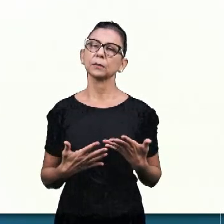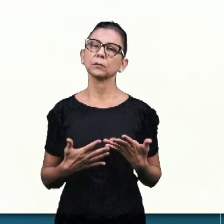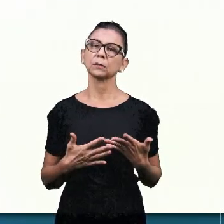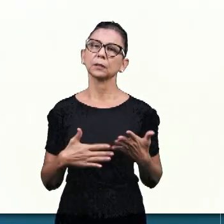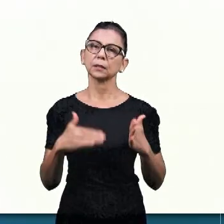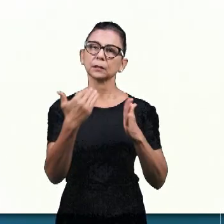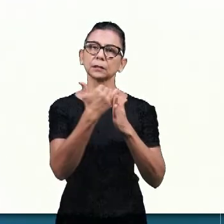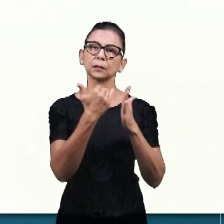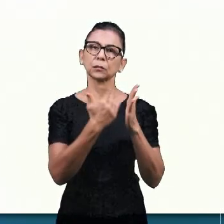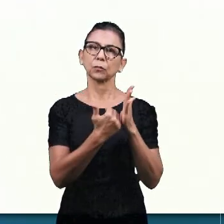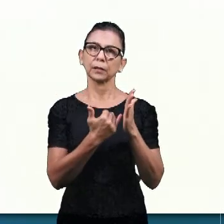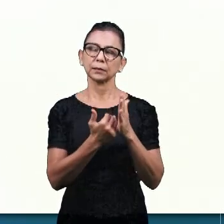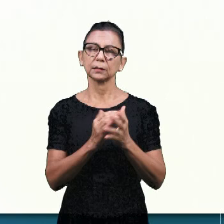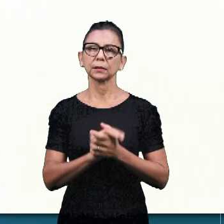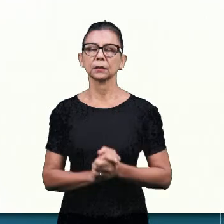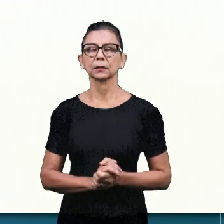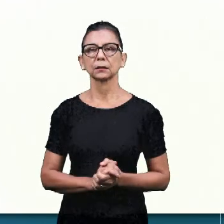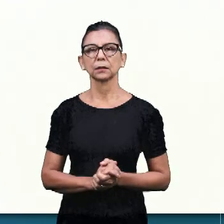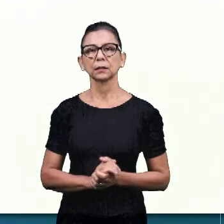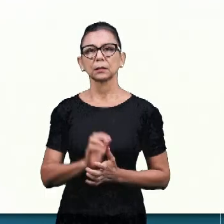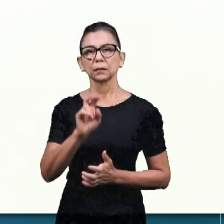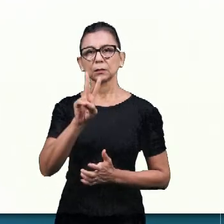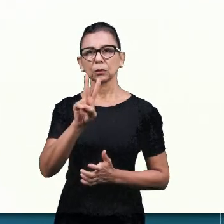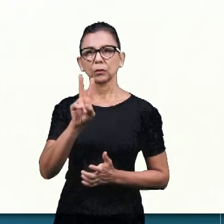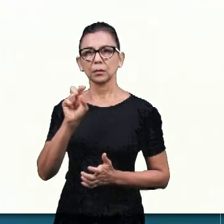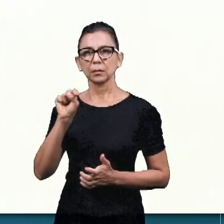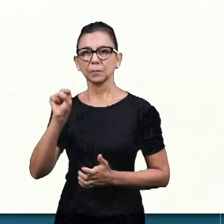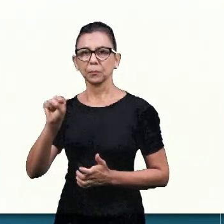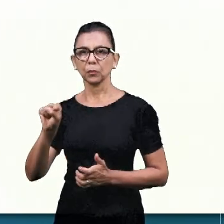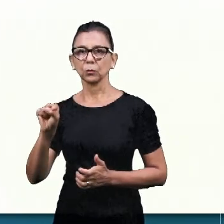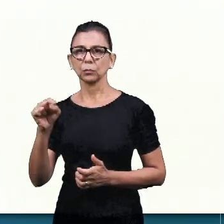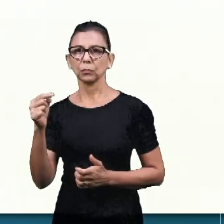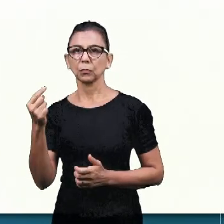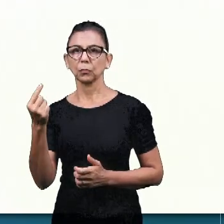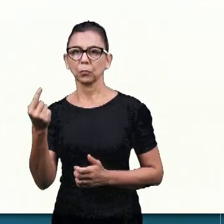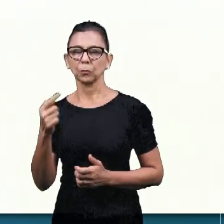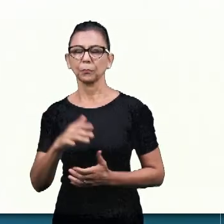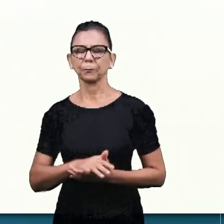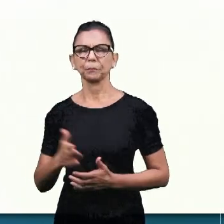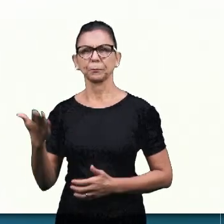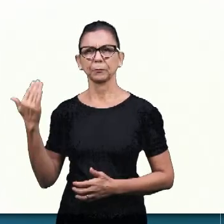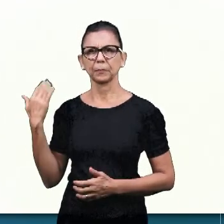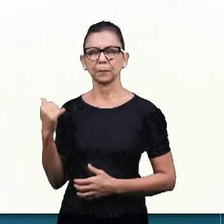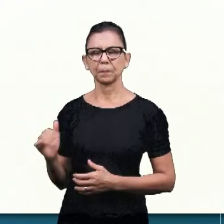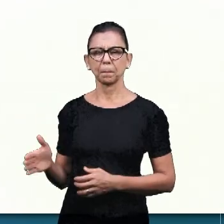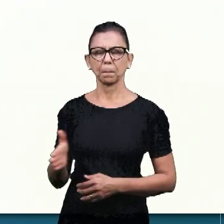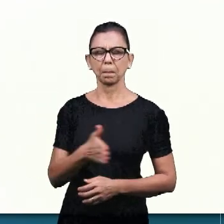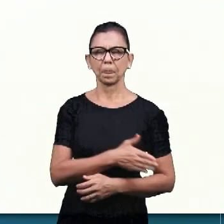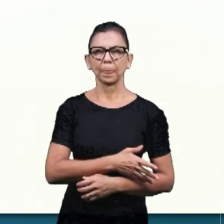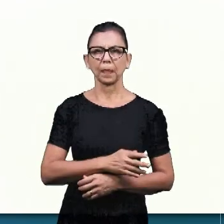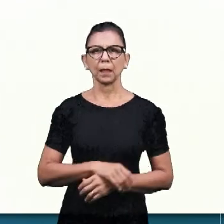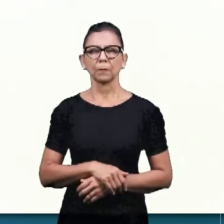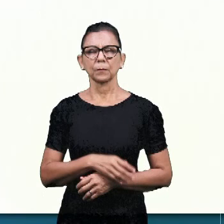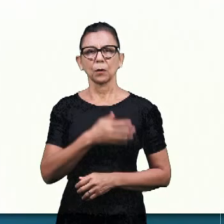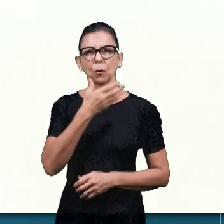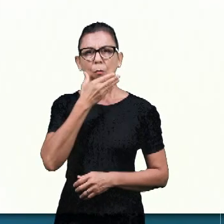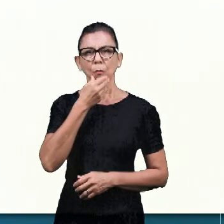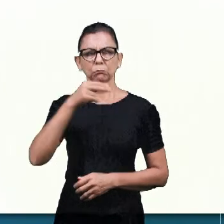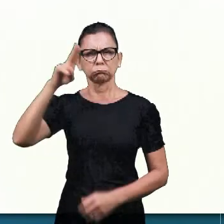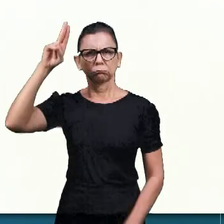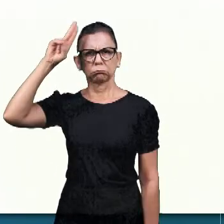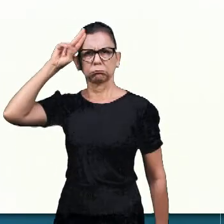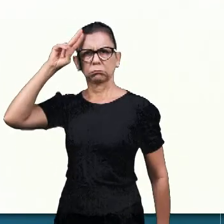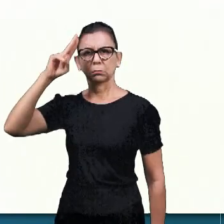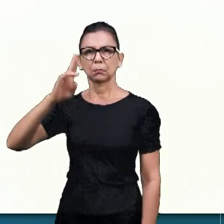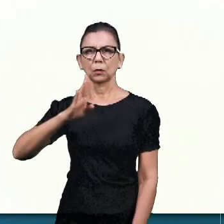Lié à partir de 2.1. Les soldats romains qui ont frappé Jésus,